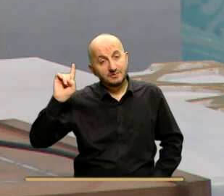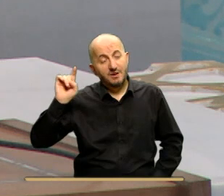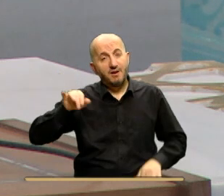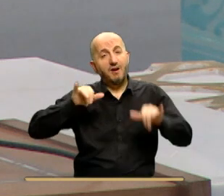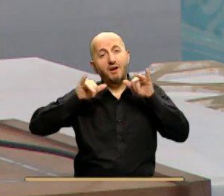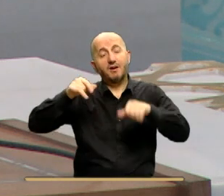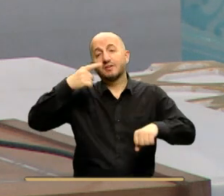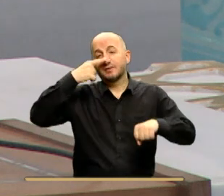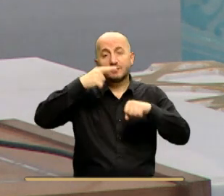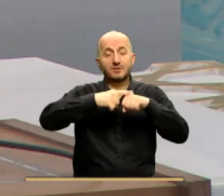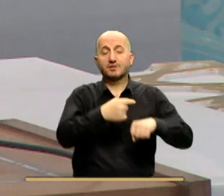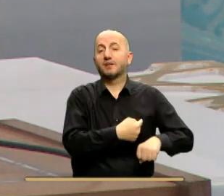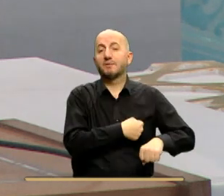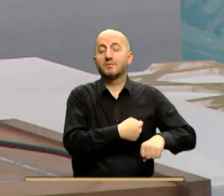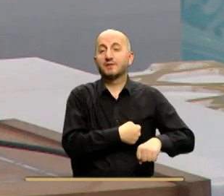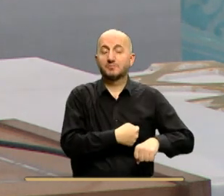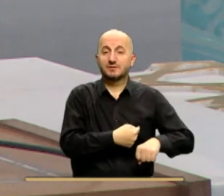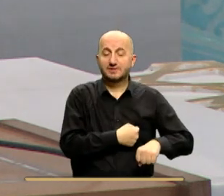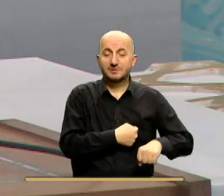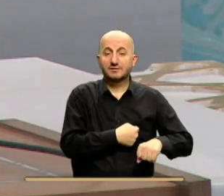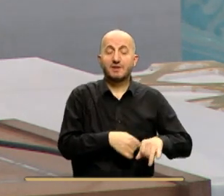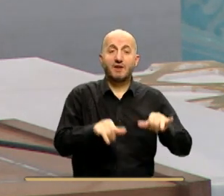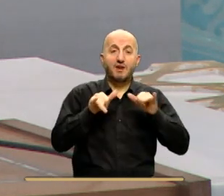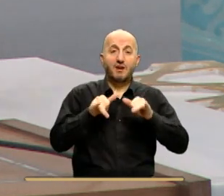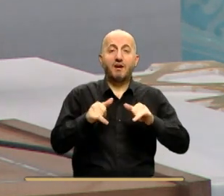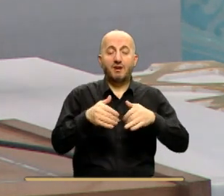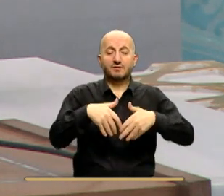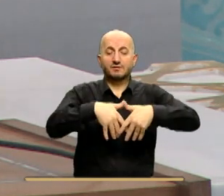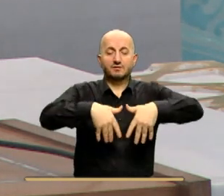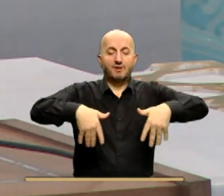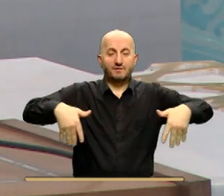aynı inançta kalplerimizi, aynı safta